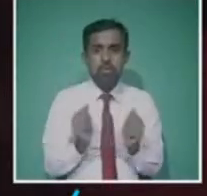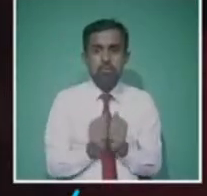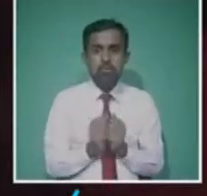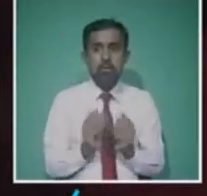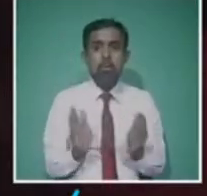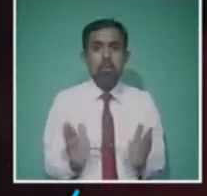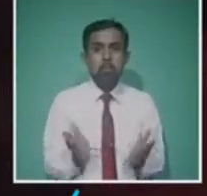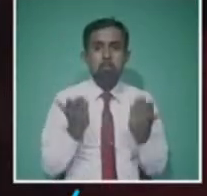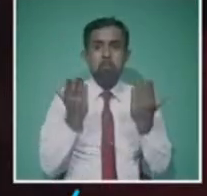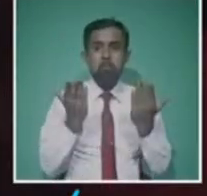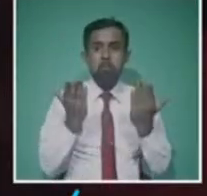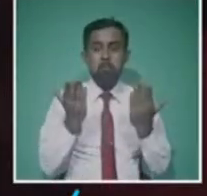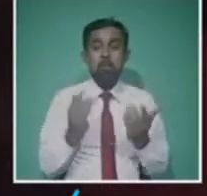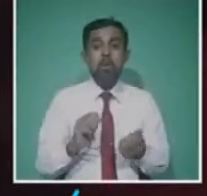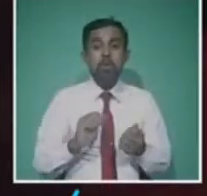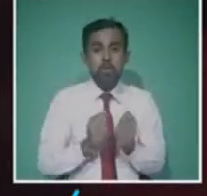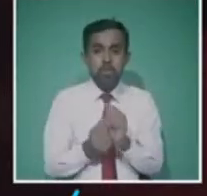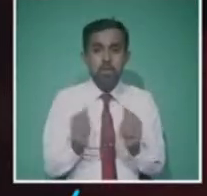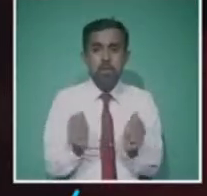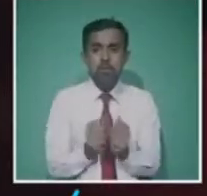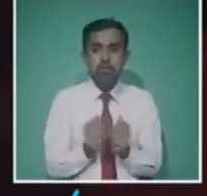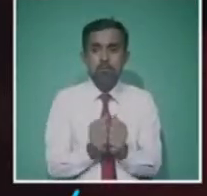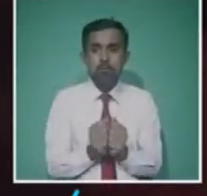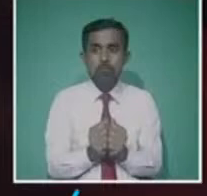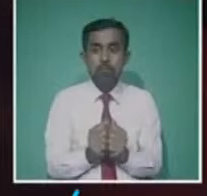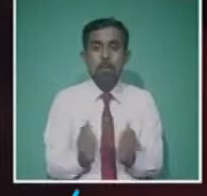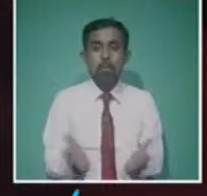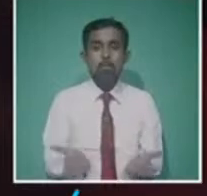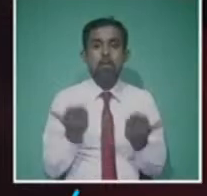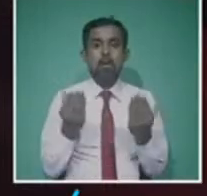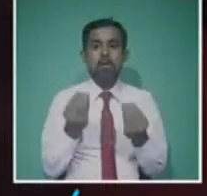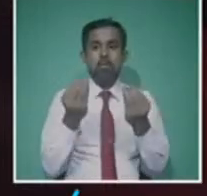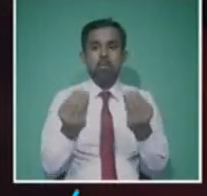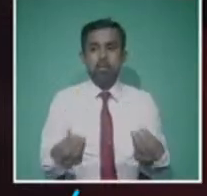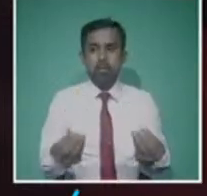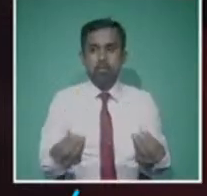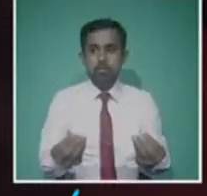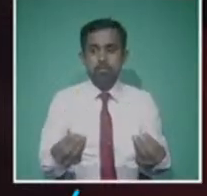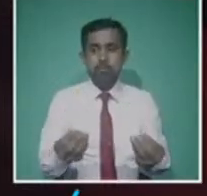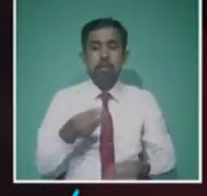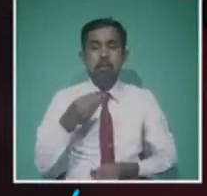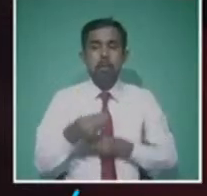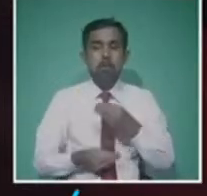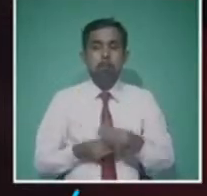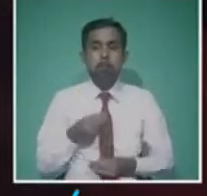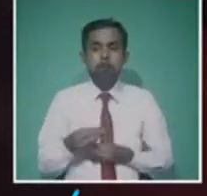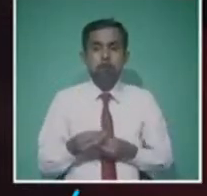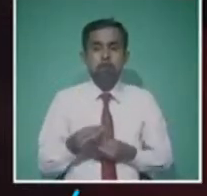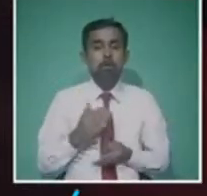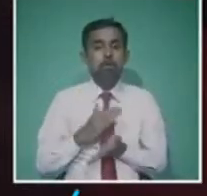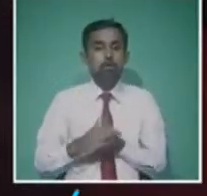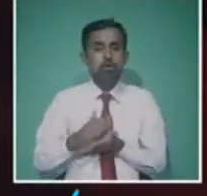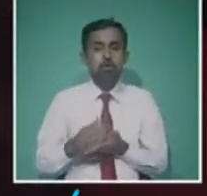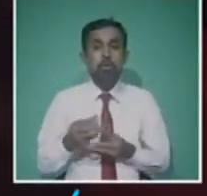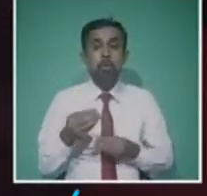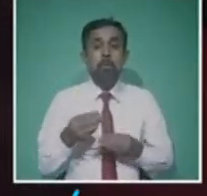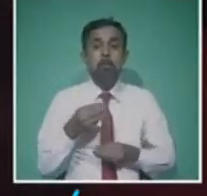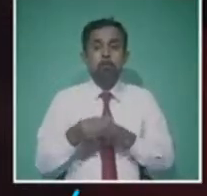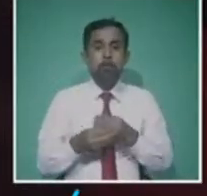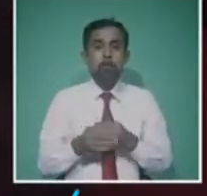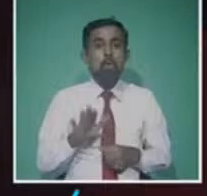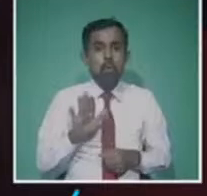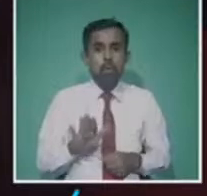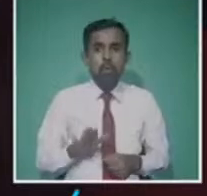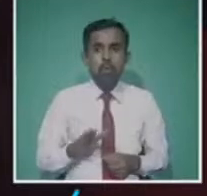වැඩපිළිවෙළෙන් ආරම්භ කරලා මේ ප්‍රතිව්‍යුහගත කිරීමේ වැඩපිළිවෙළට ආරම්භයක් දෙන්න. විශේෂයෙන්ම මේ ව්‍යාපාර මේ සේවා සපයන ආයතනවල